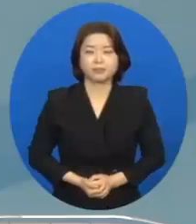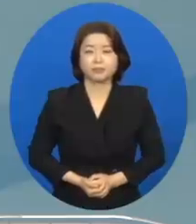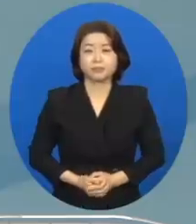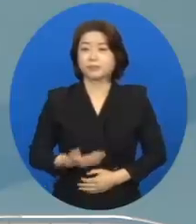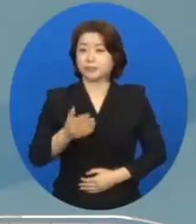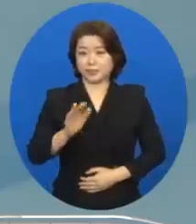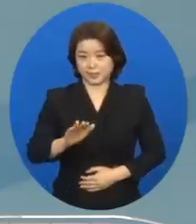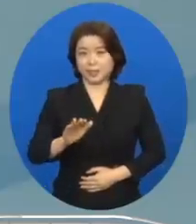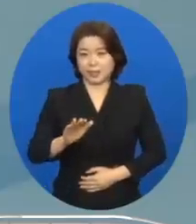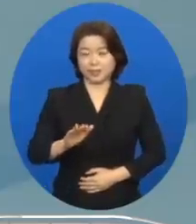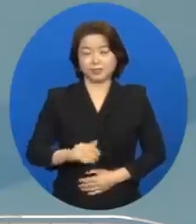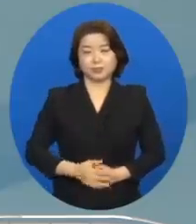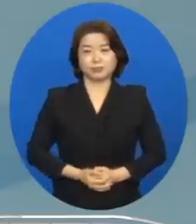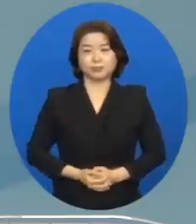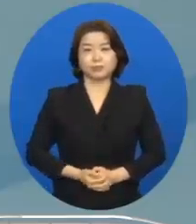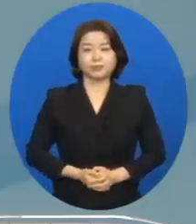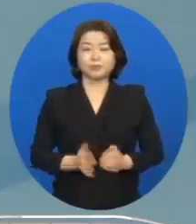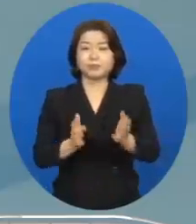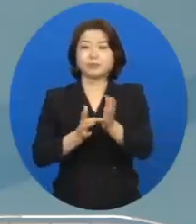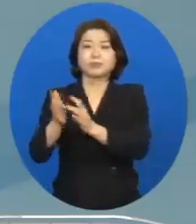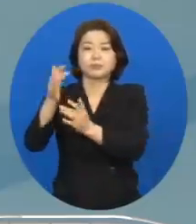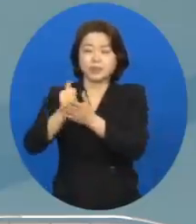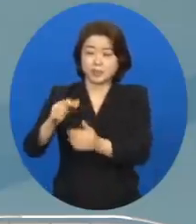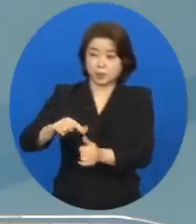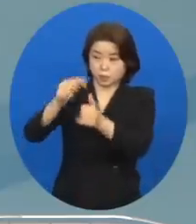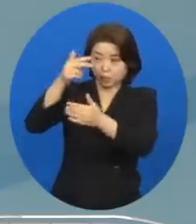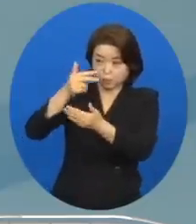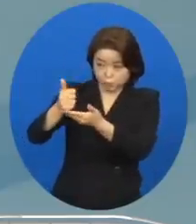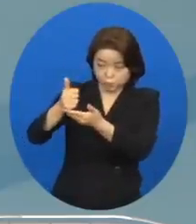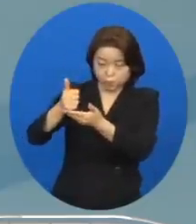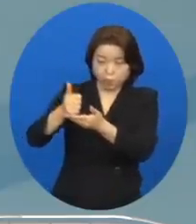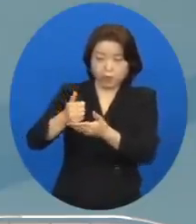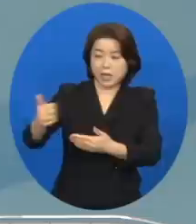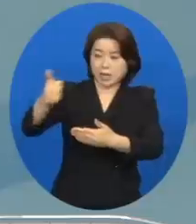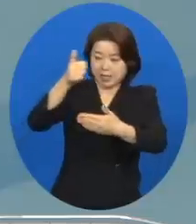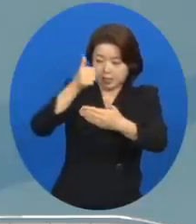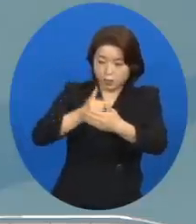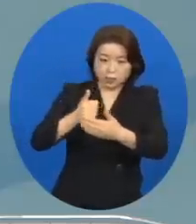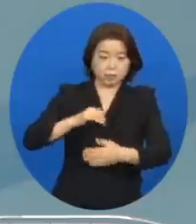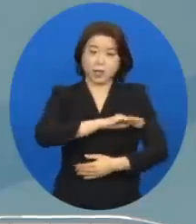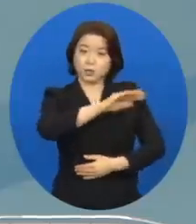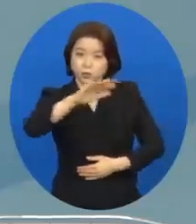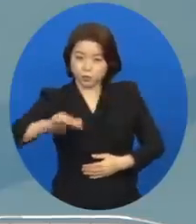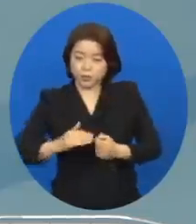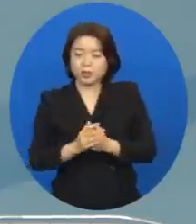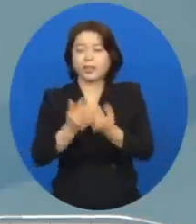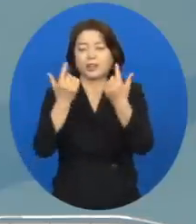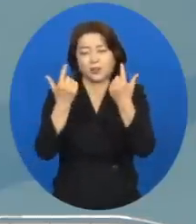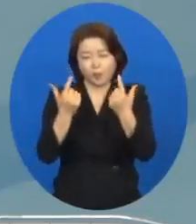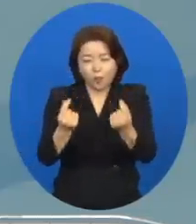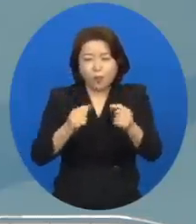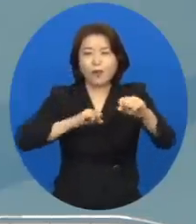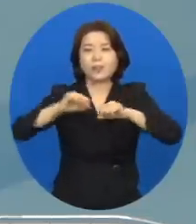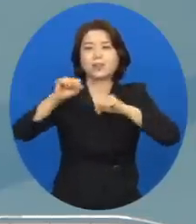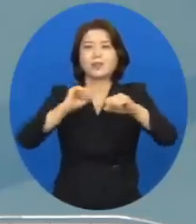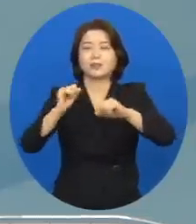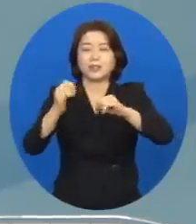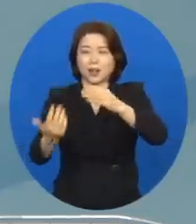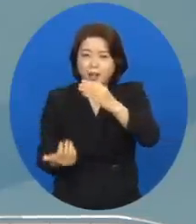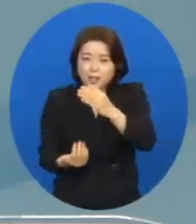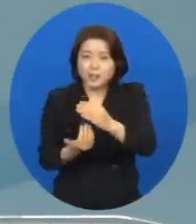근데 예수님을 구주로 영접한 우리에게도 동일한 역사가 일어나고 있다는